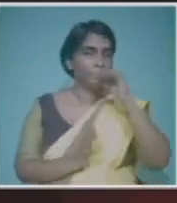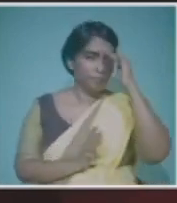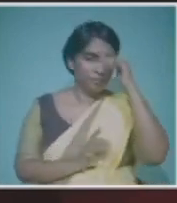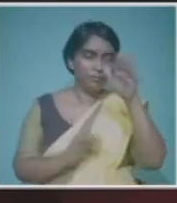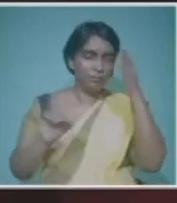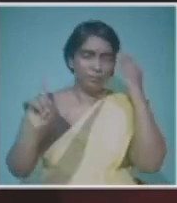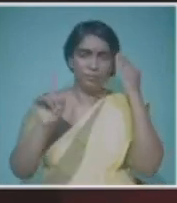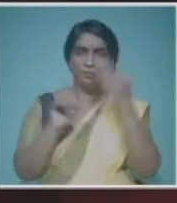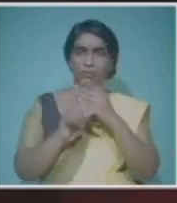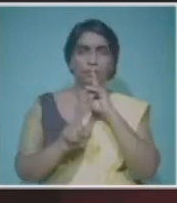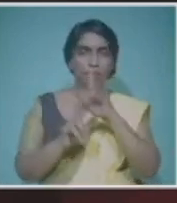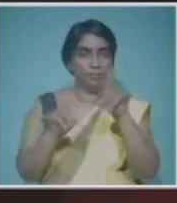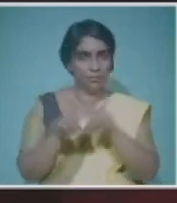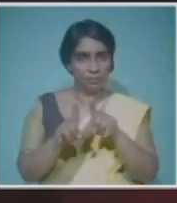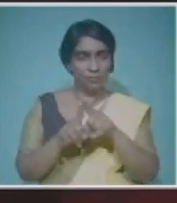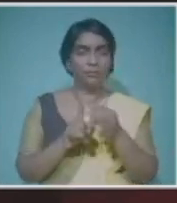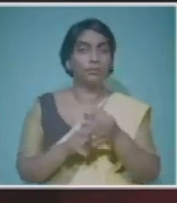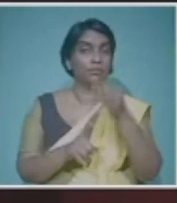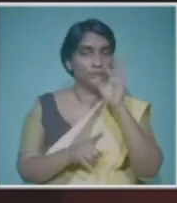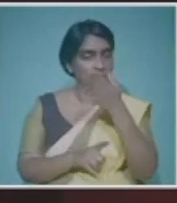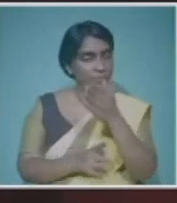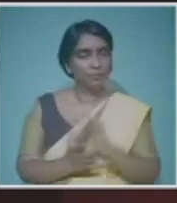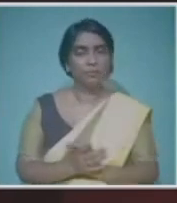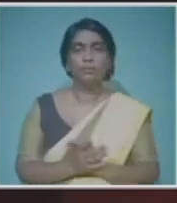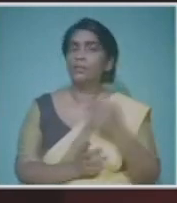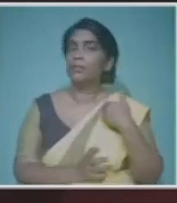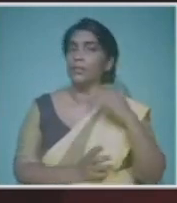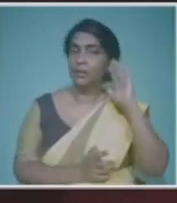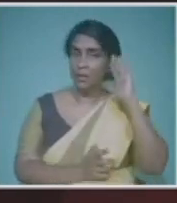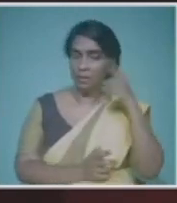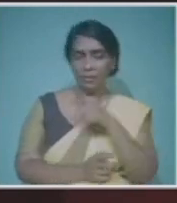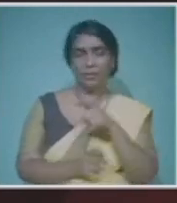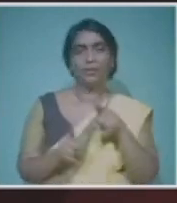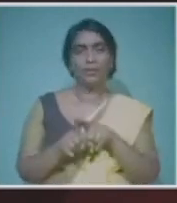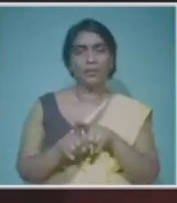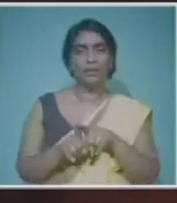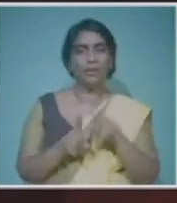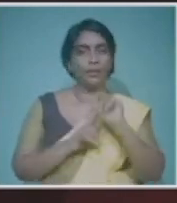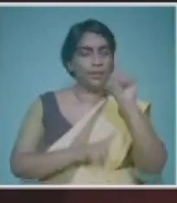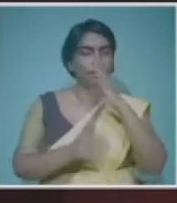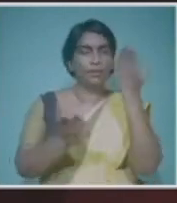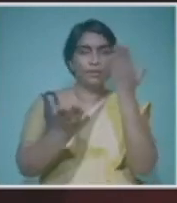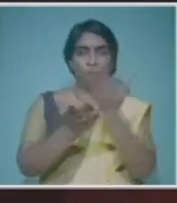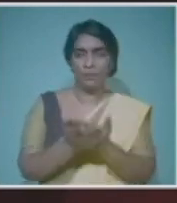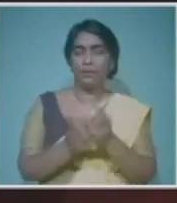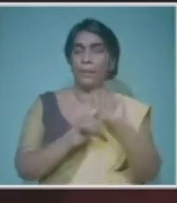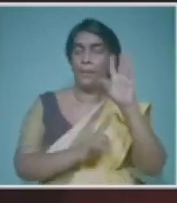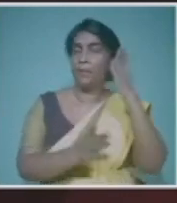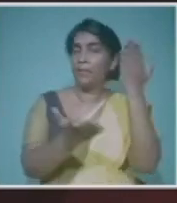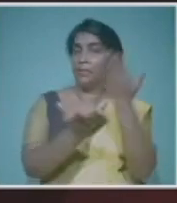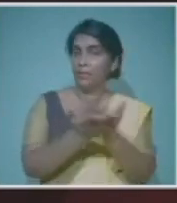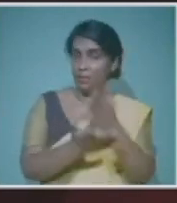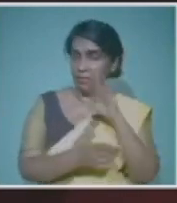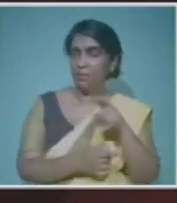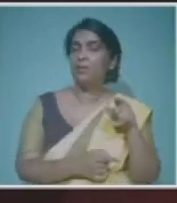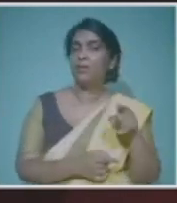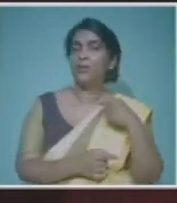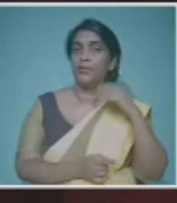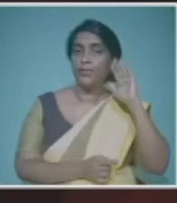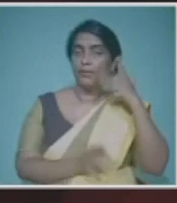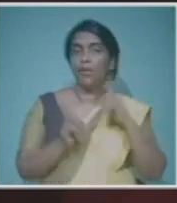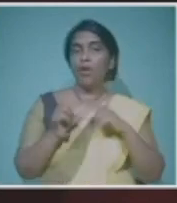උතුමාගේ අවධානය යොමු කරනවා. ඒ වගේම සභාපතිතුමාගේ විශේෂයෙන්ම මේක සභාගත කරලා තියෙනවා. ඒ සභාගත කිරීමේදී